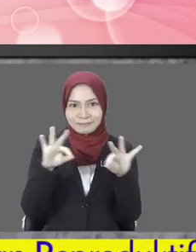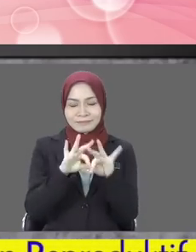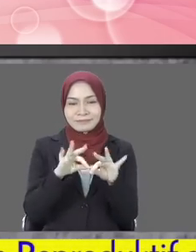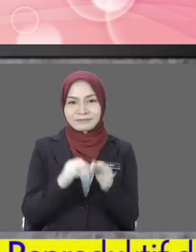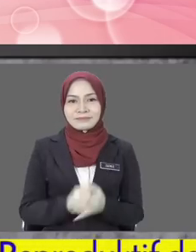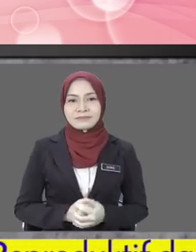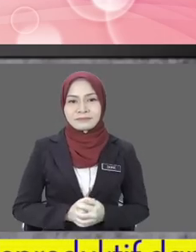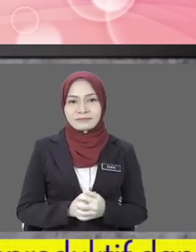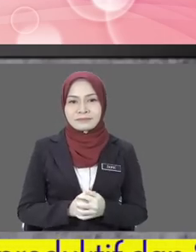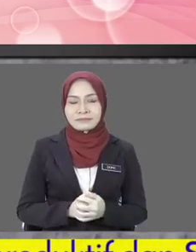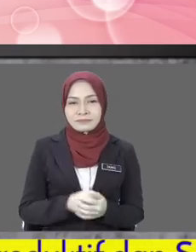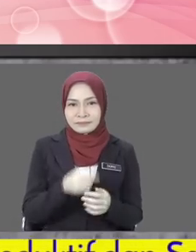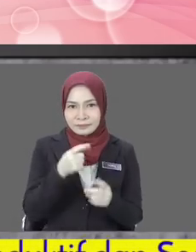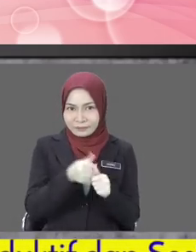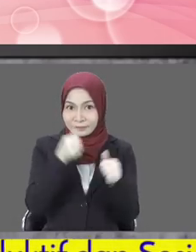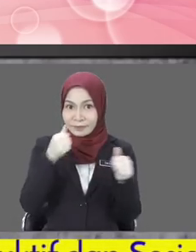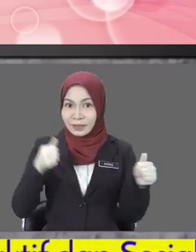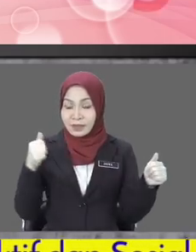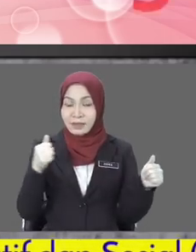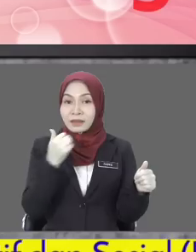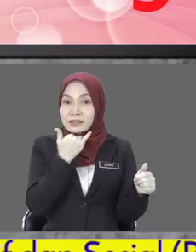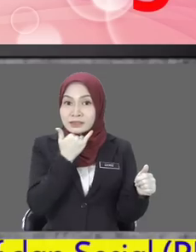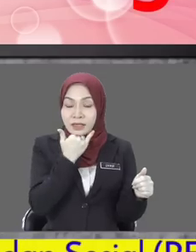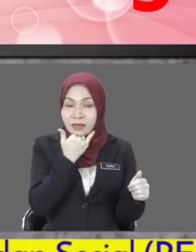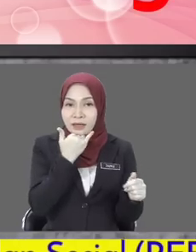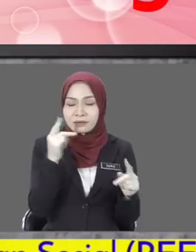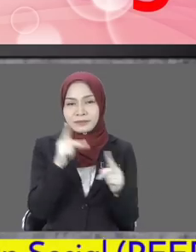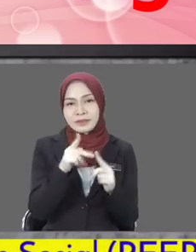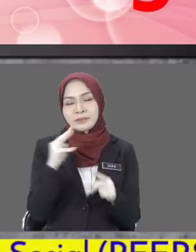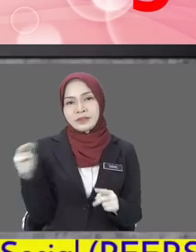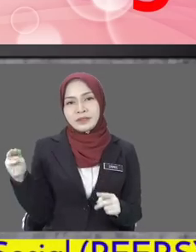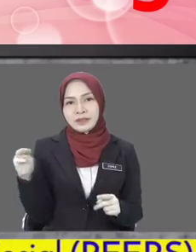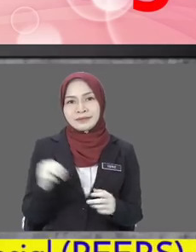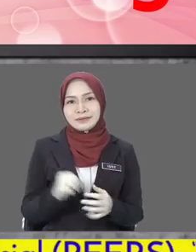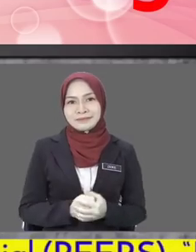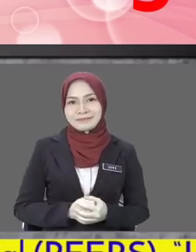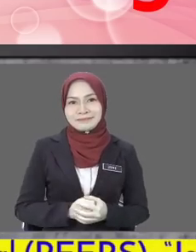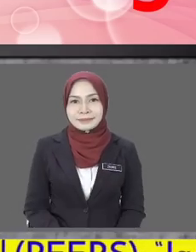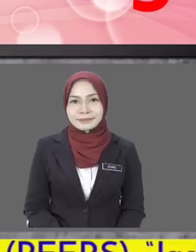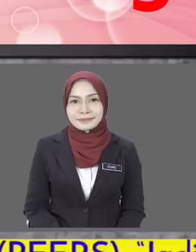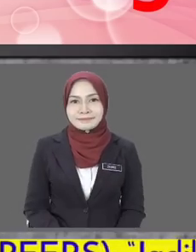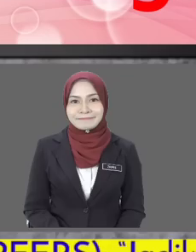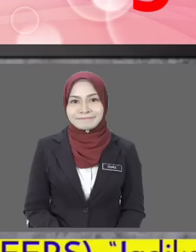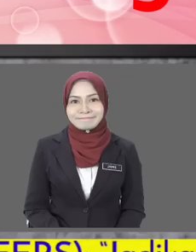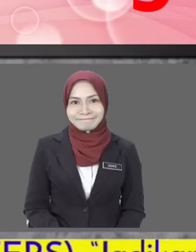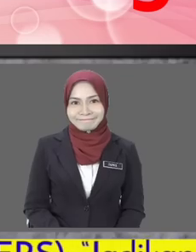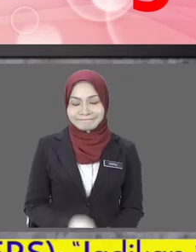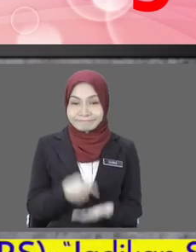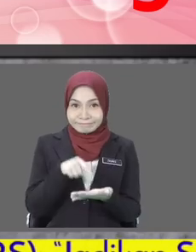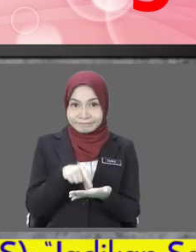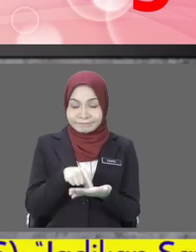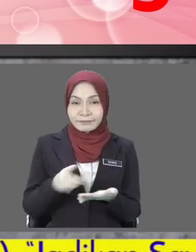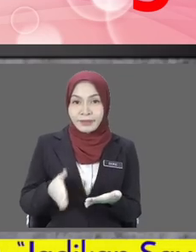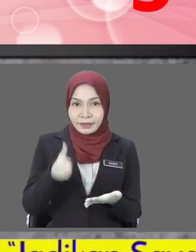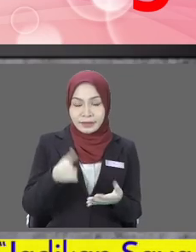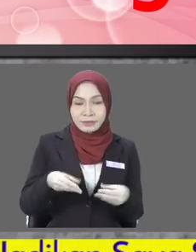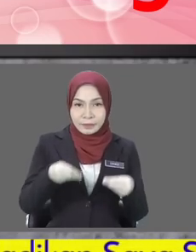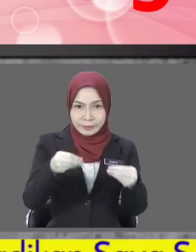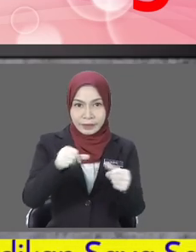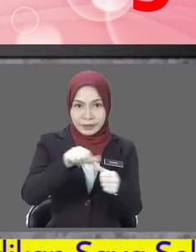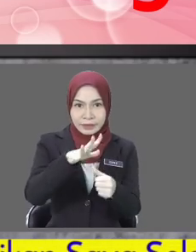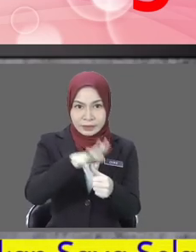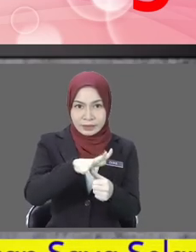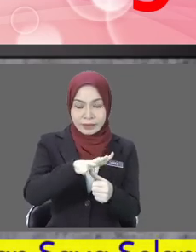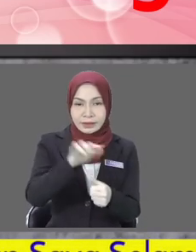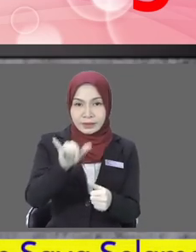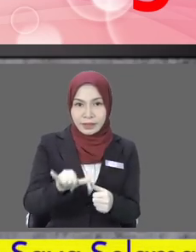atau dalam bahasa Inggris dipanggil blaming keadaan ini akan membawa kesan yang